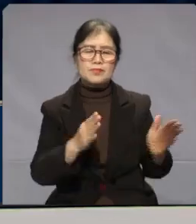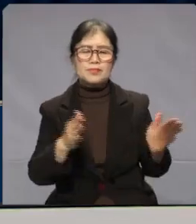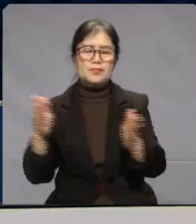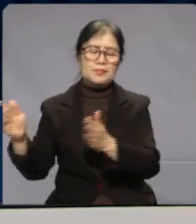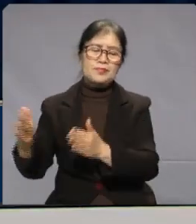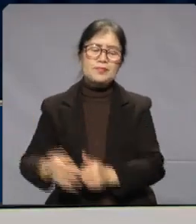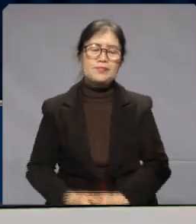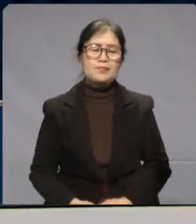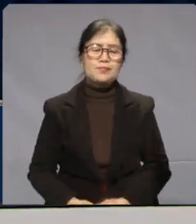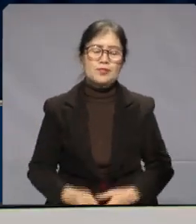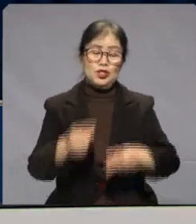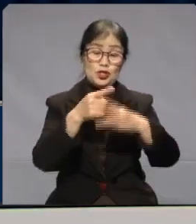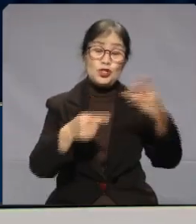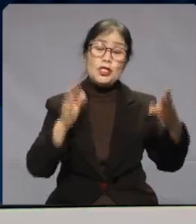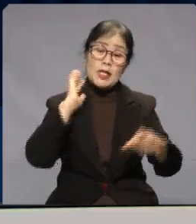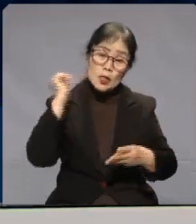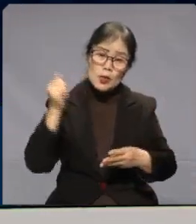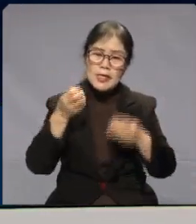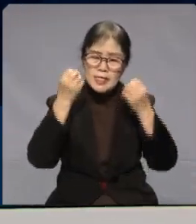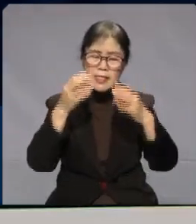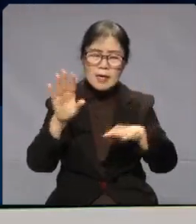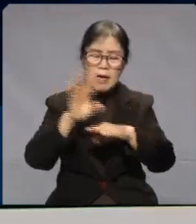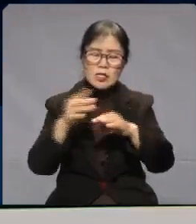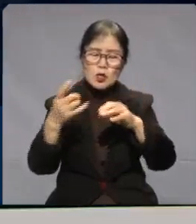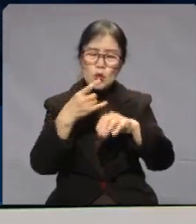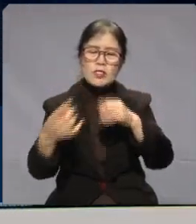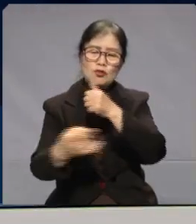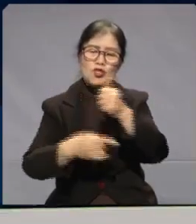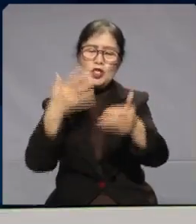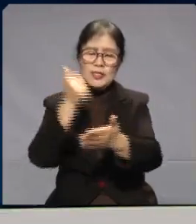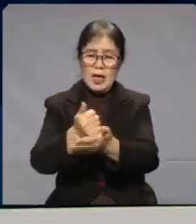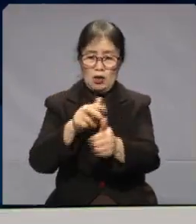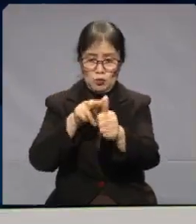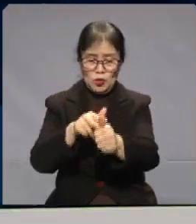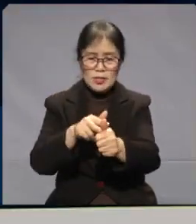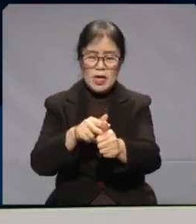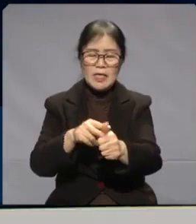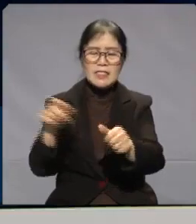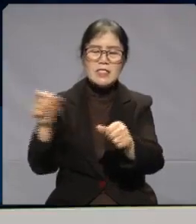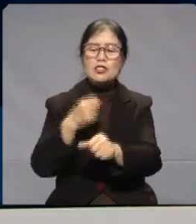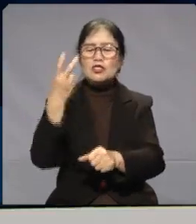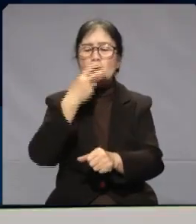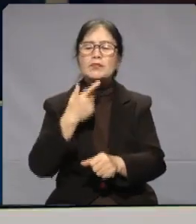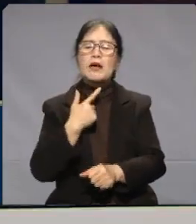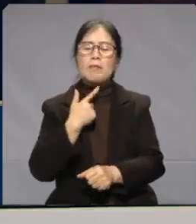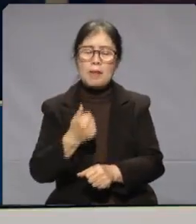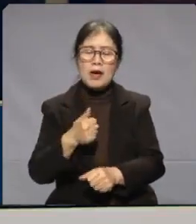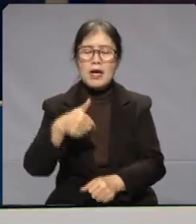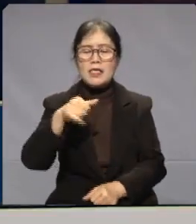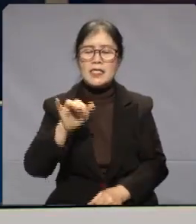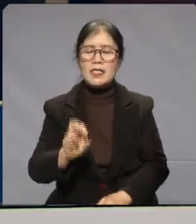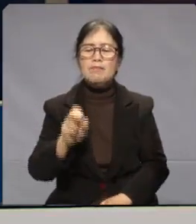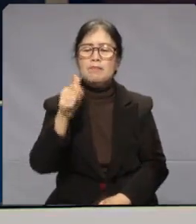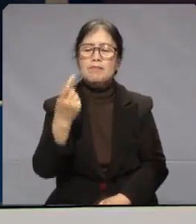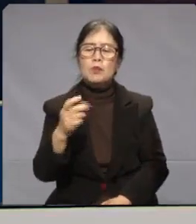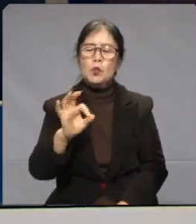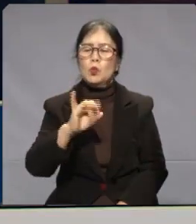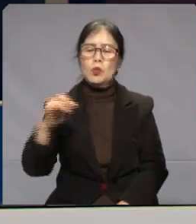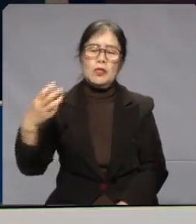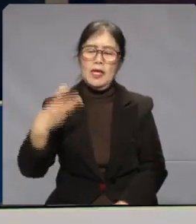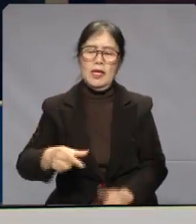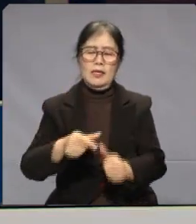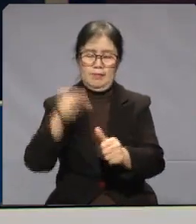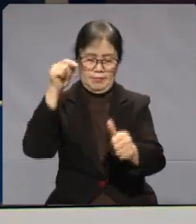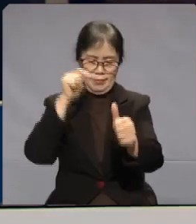다음 소식입니다 윤성열 대통령이 신임 방송통신 위원장 후보자로 특수통 검사 출신인 김홍일 국민권익 위원장을